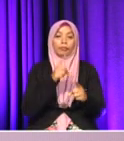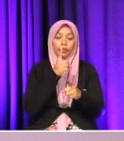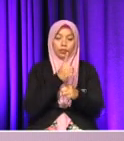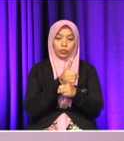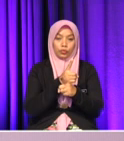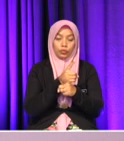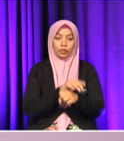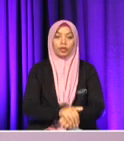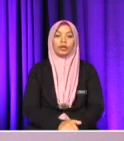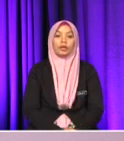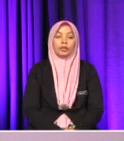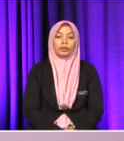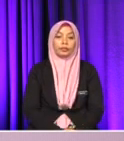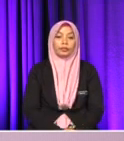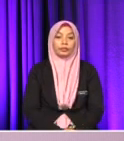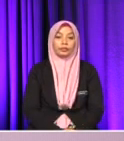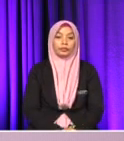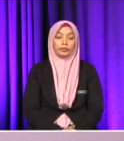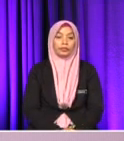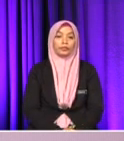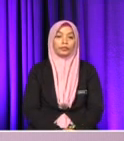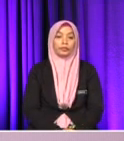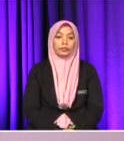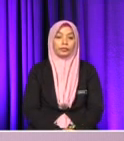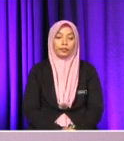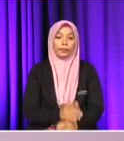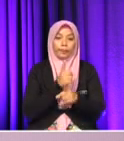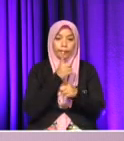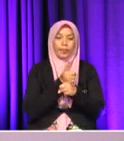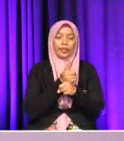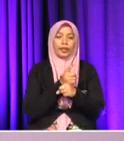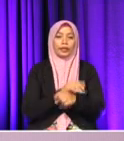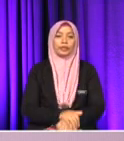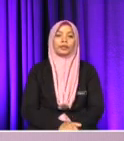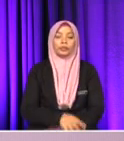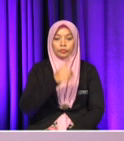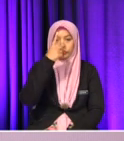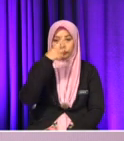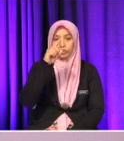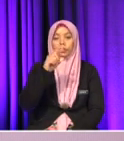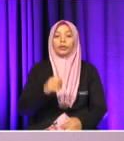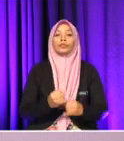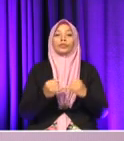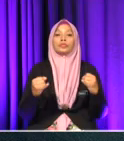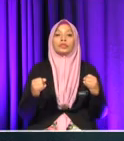diingati betul menjamin kesetiaan pengguna itu juga Betul untuk fungsi sebuah logo